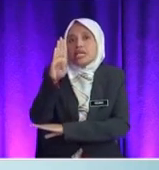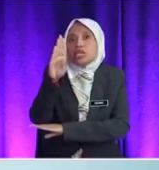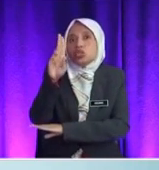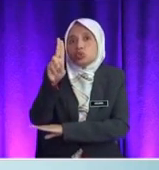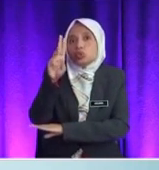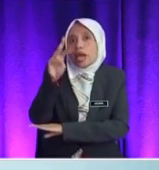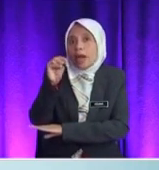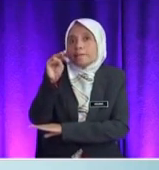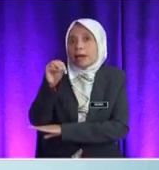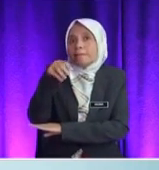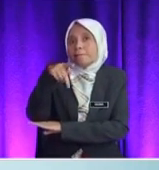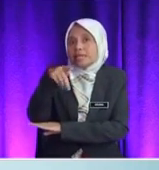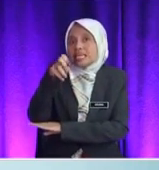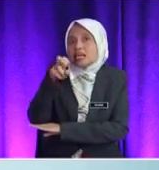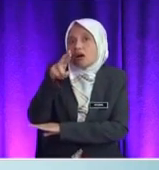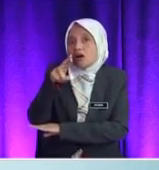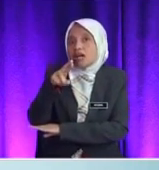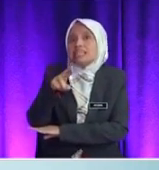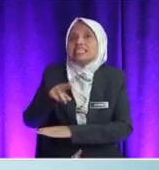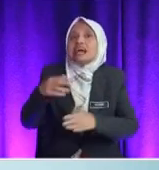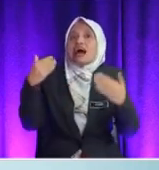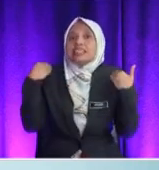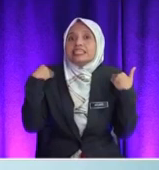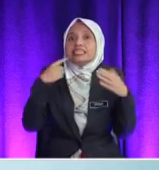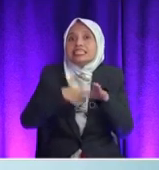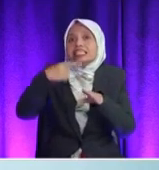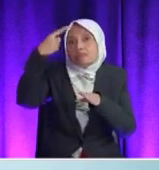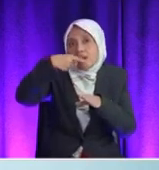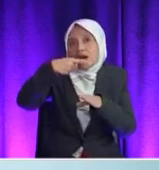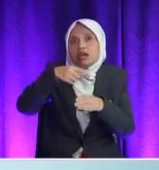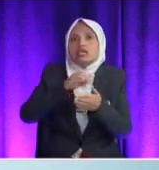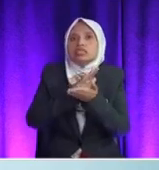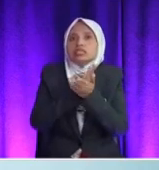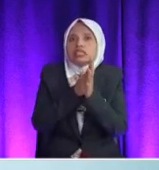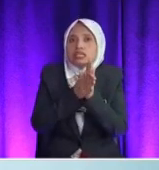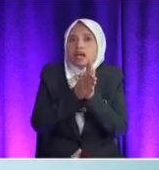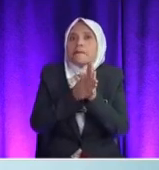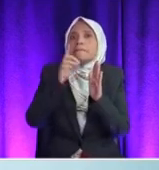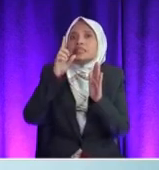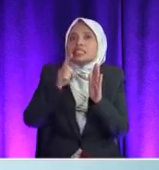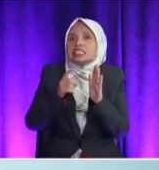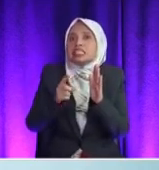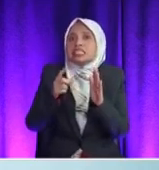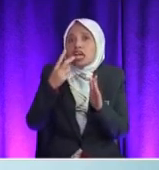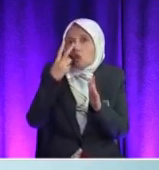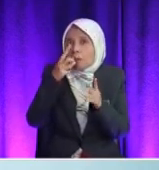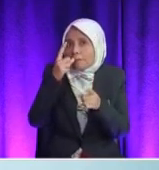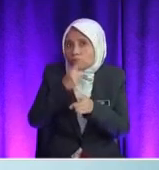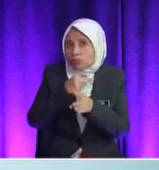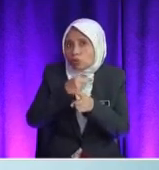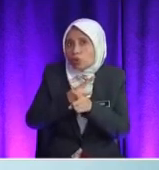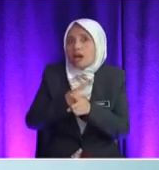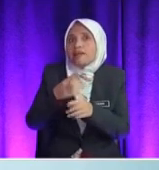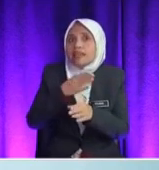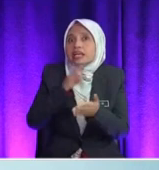jadi kita kenal lebih menumpukan kita punya cucian di sekitar kawasan mampu di hadapan kita ini